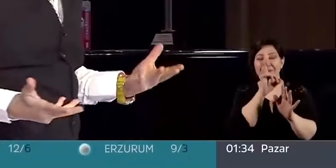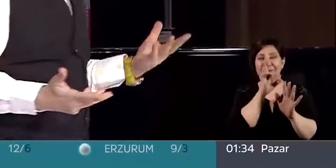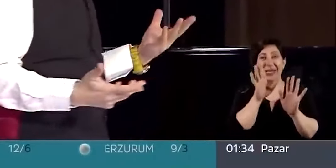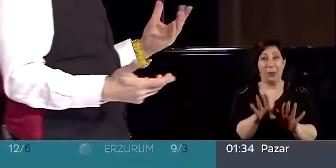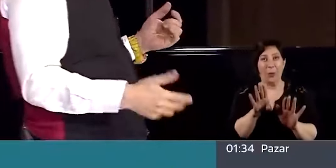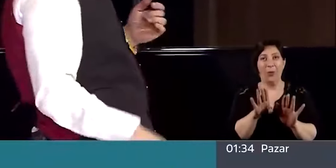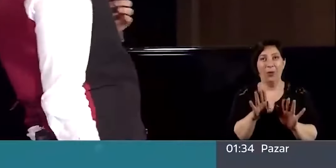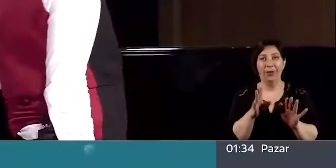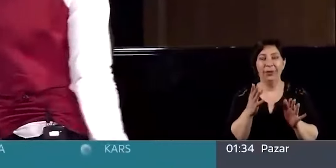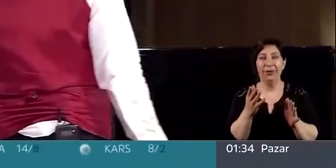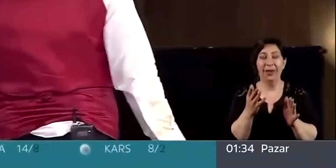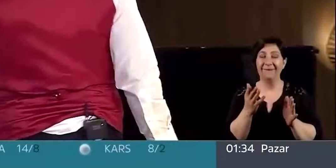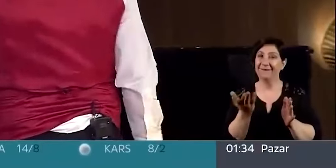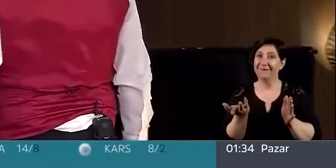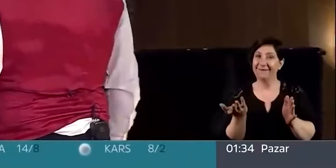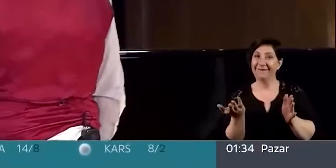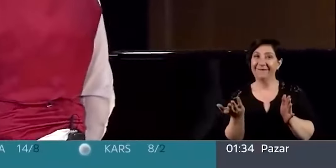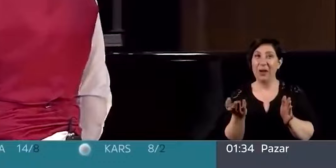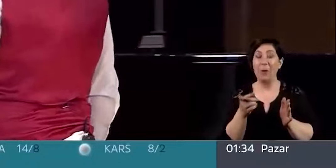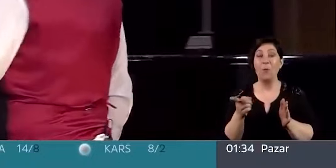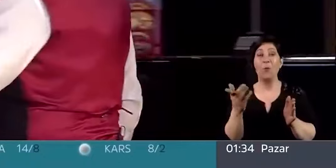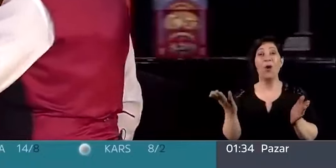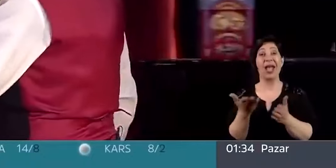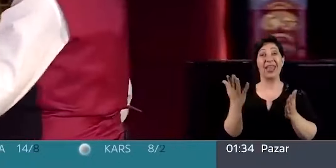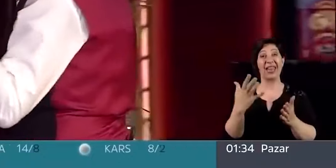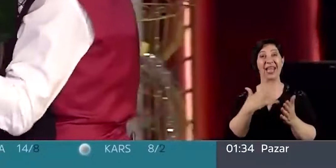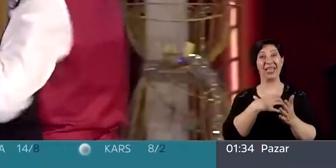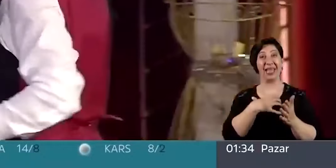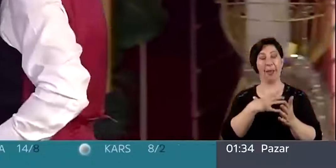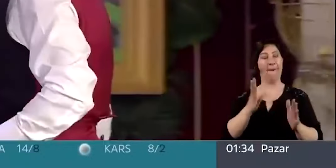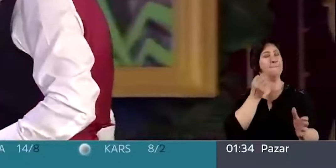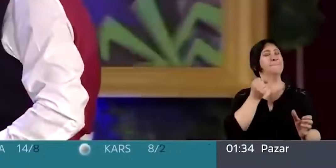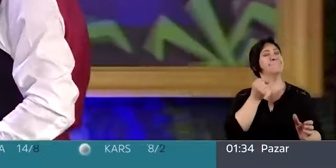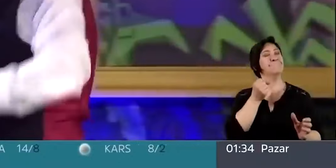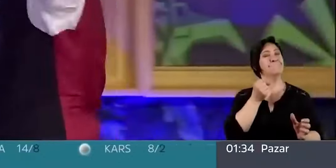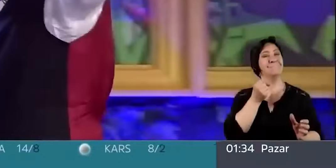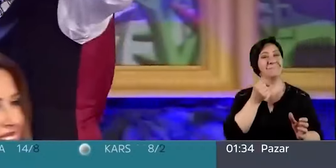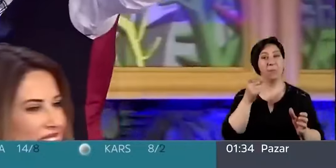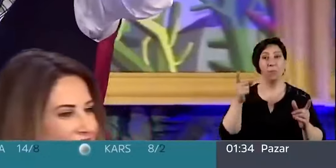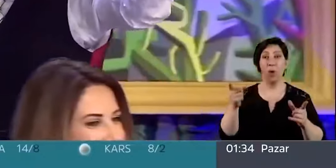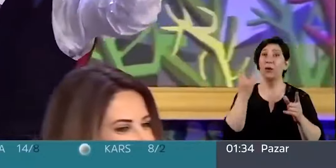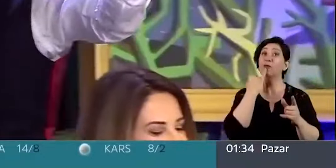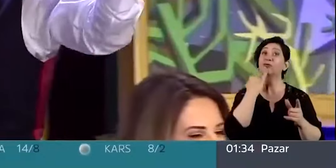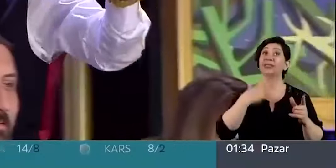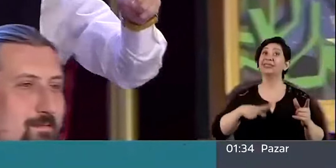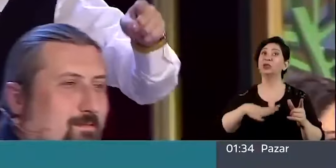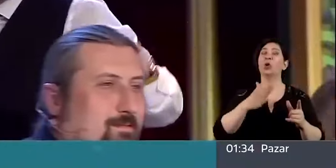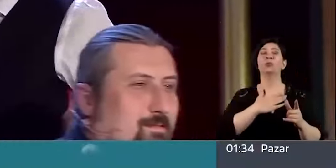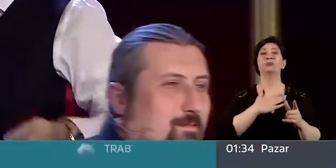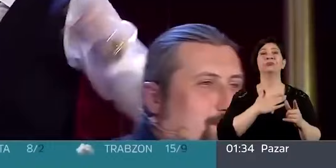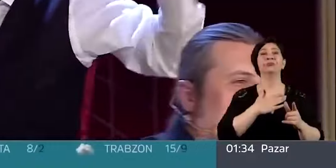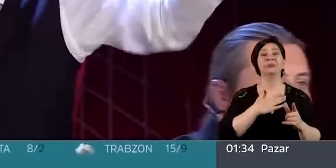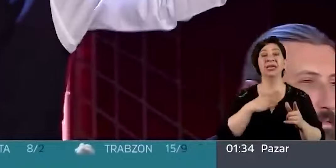falan. Ya abi bu kadar da kendine hakim. Böyle konuklar istiyorum bundan